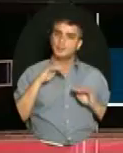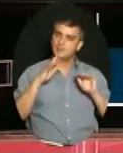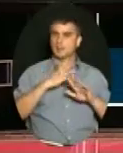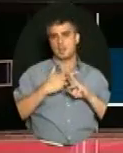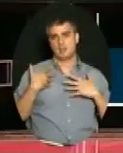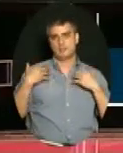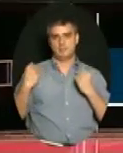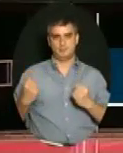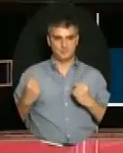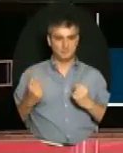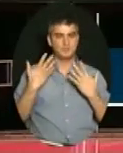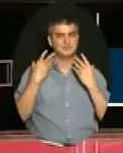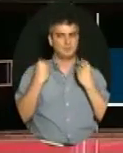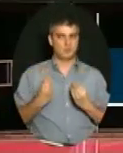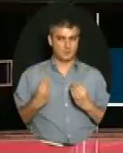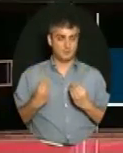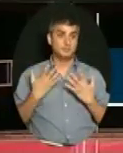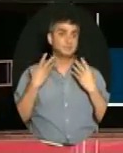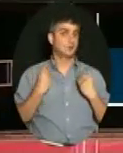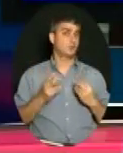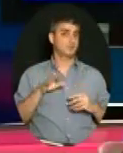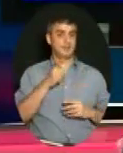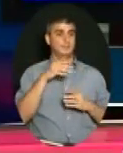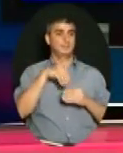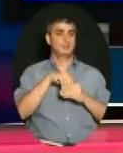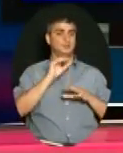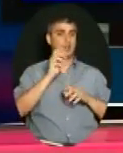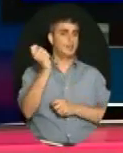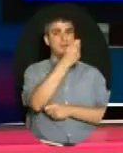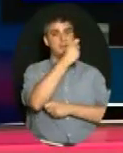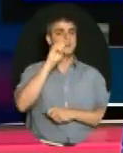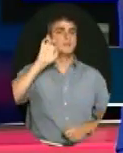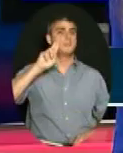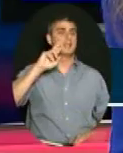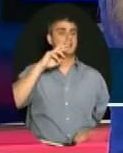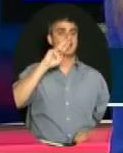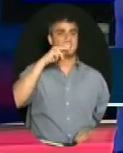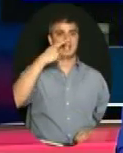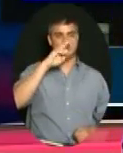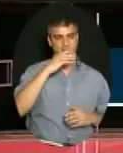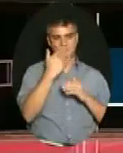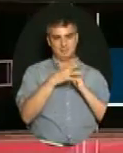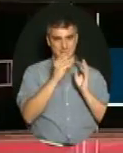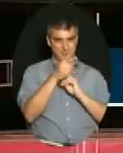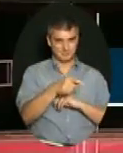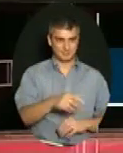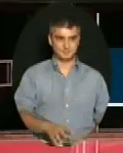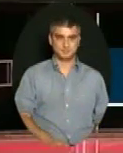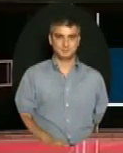רק בריאות ומצב רוח טוב. טוב, מצב רוח טוב זה גם חלקה של מירי רגב בוועדת הפנים, אם זה אנחנו נסיים. אוקיי.